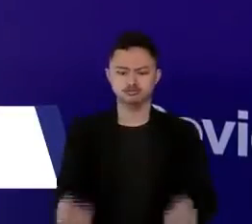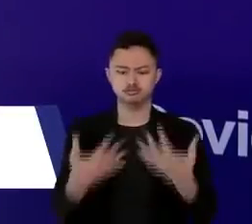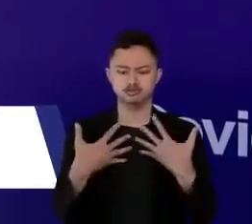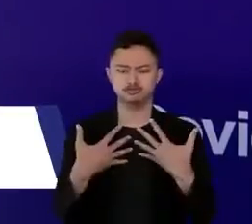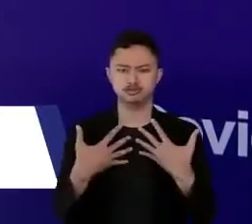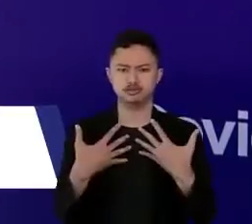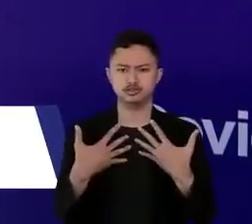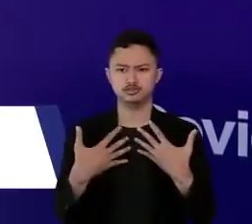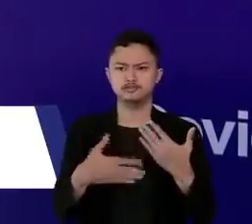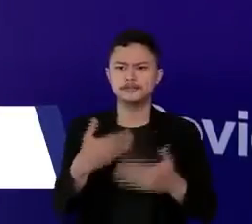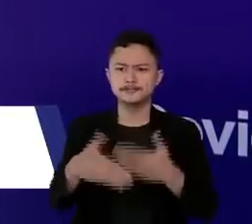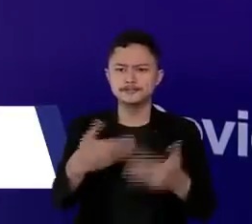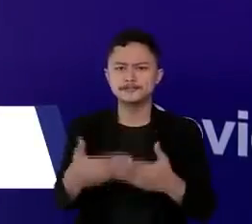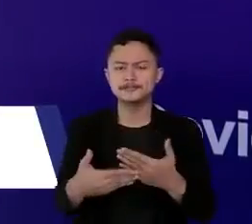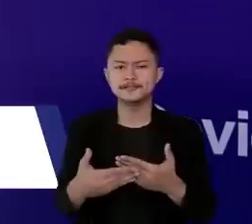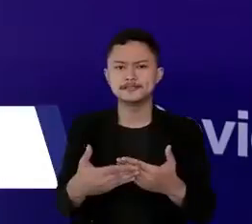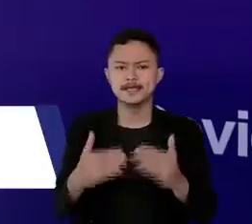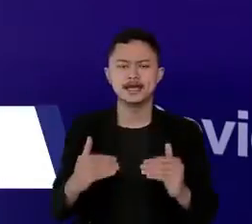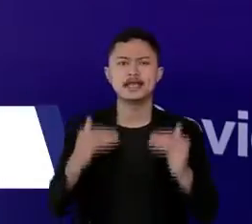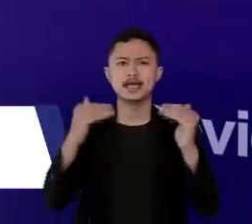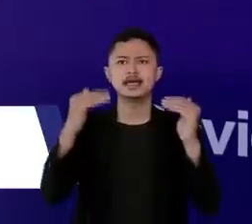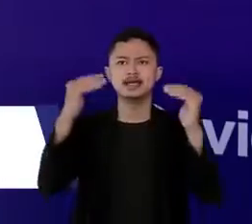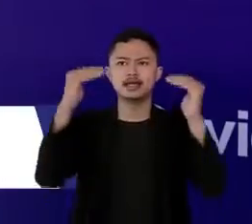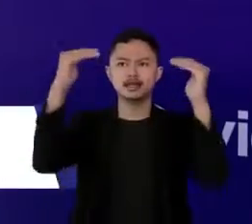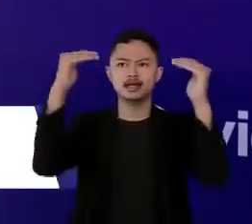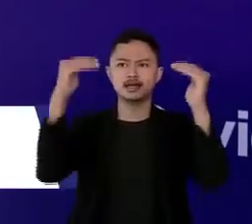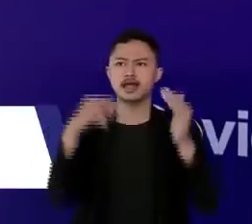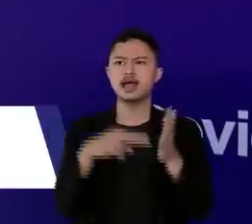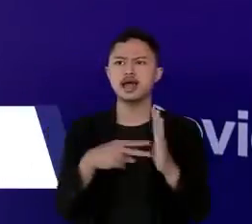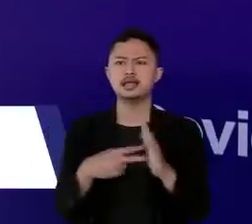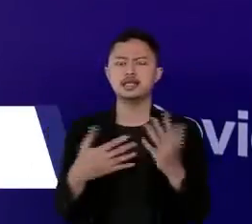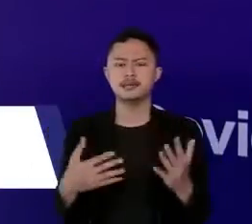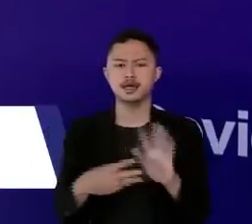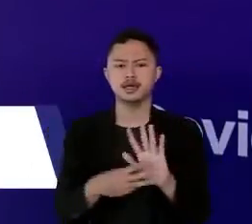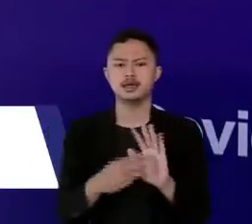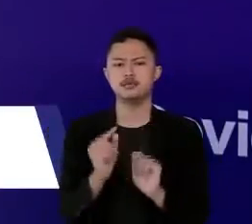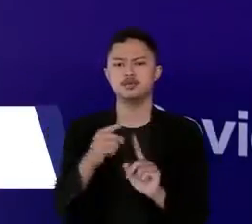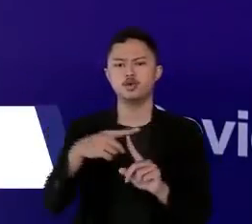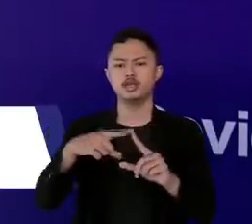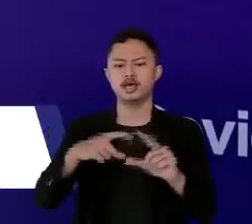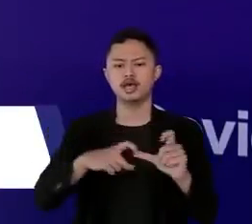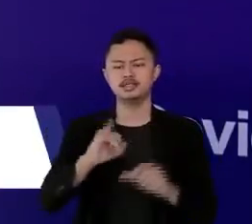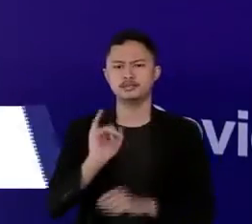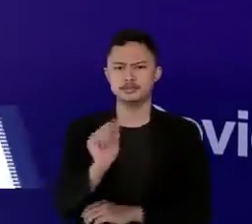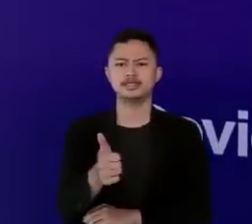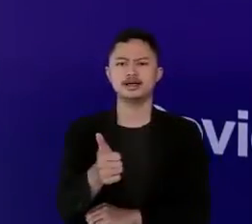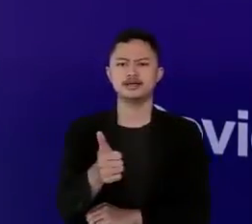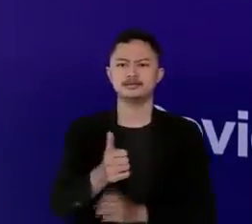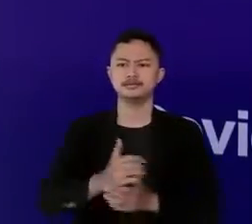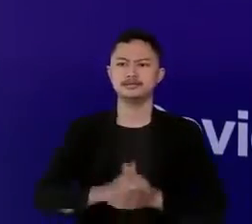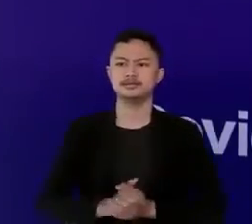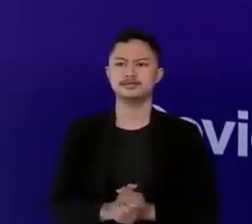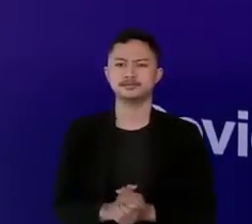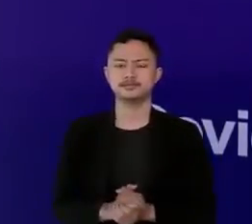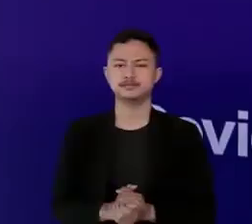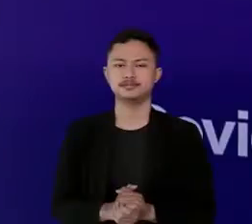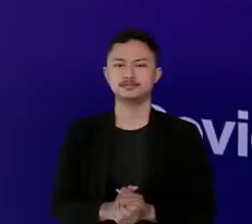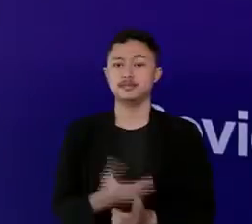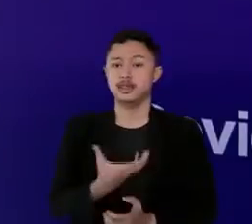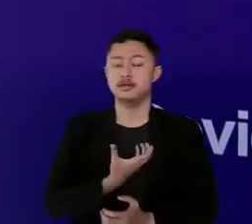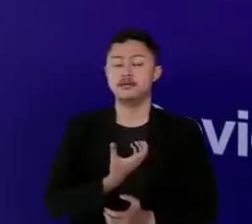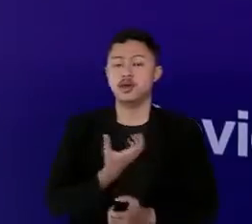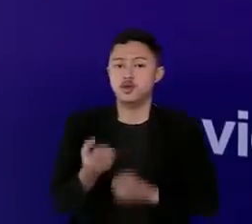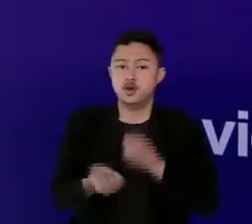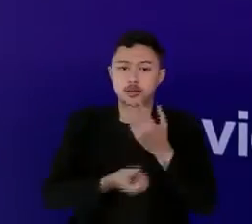penularan makin meningkat maka potensi untuk terjadi mutasi itu akan ada dan ingin saya